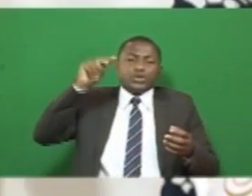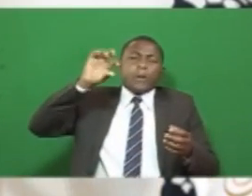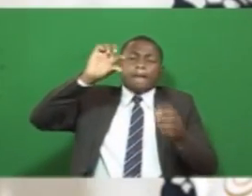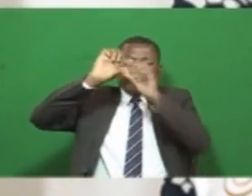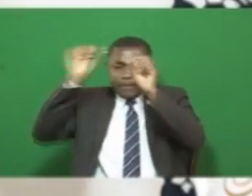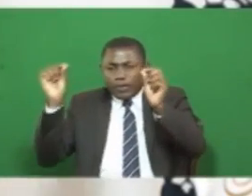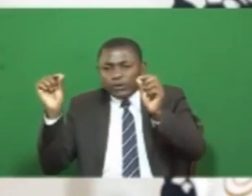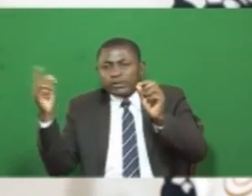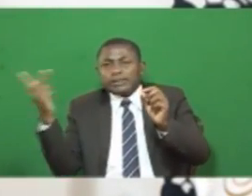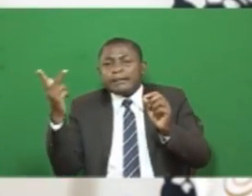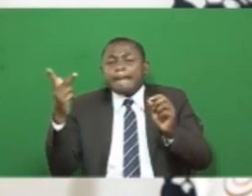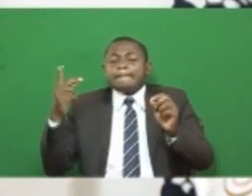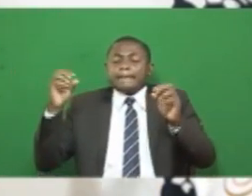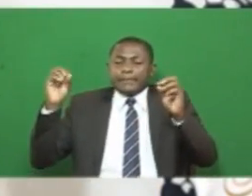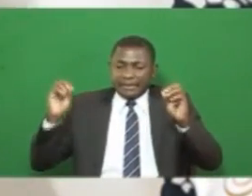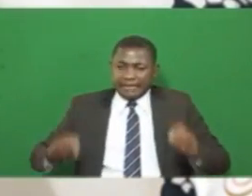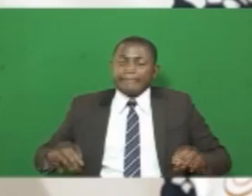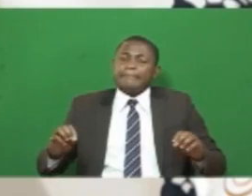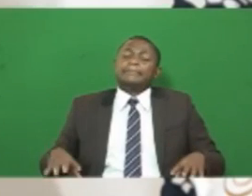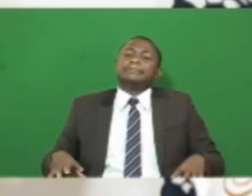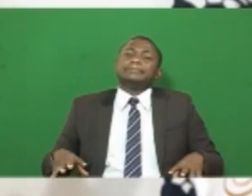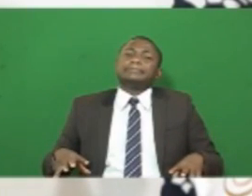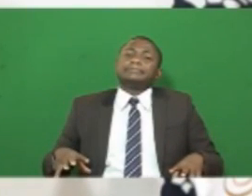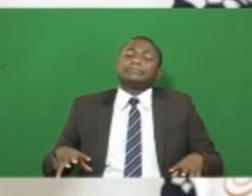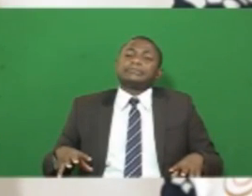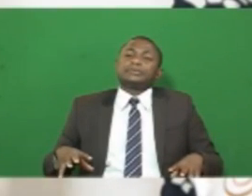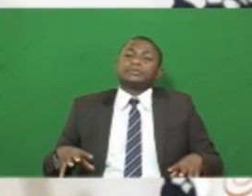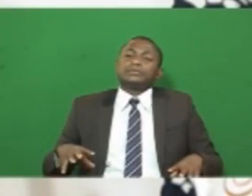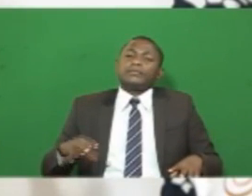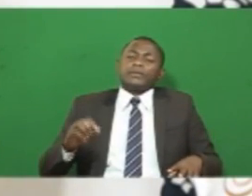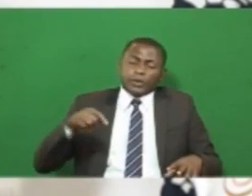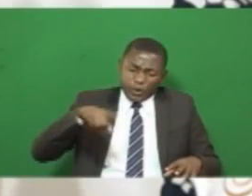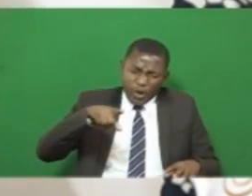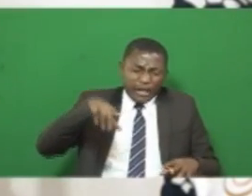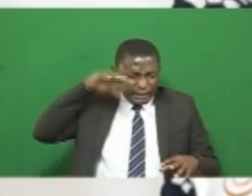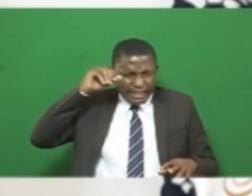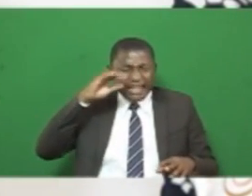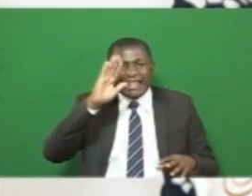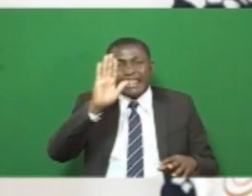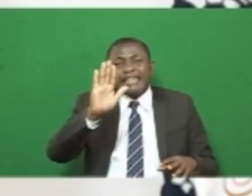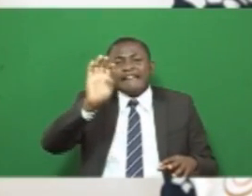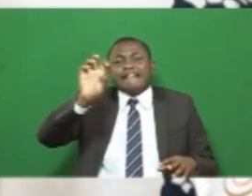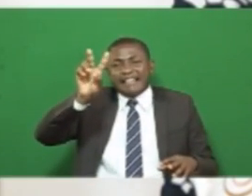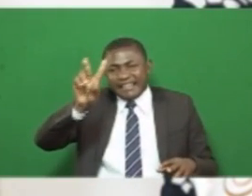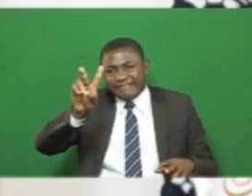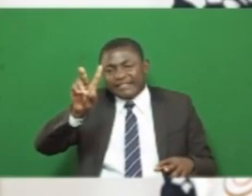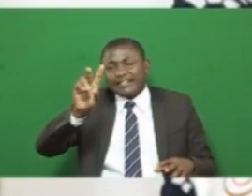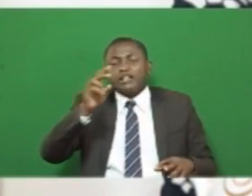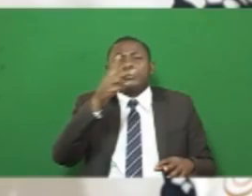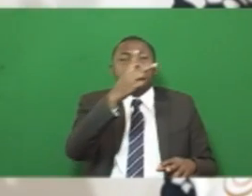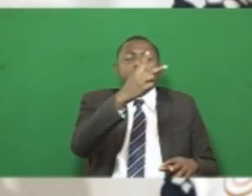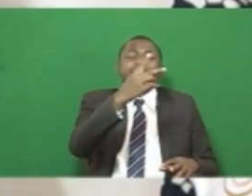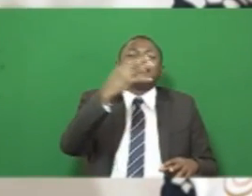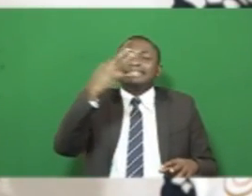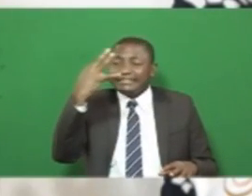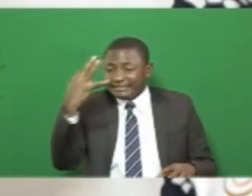Zunu zese zunziri five ish. Eh. Vateriri endaya muzono vere nga Leviticus 23. Yes. Alright.